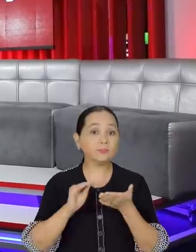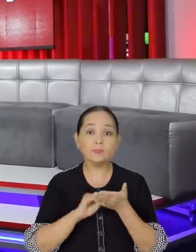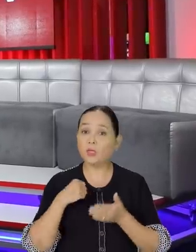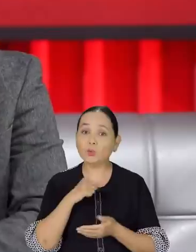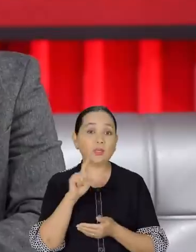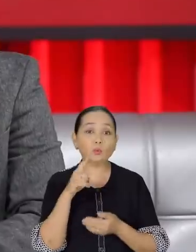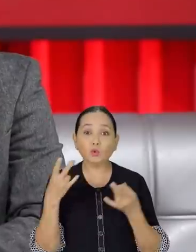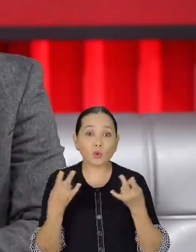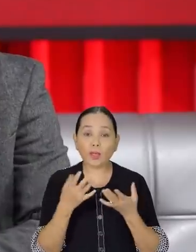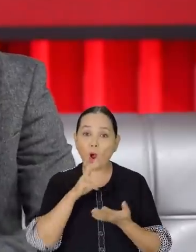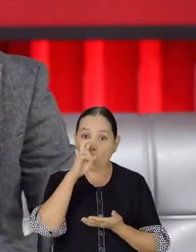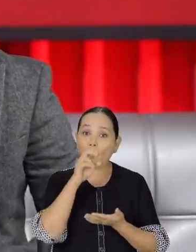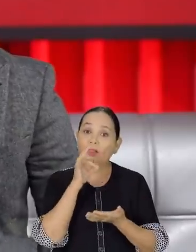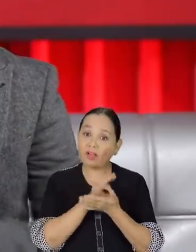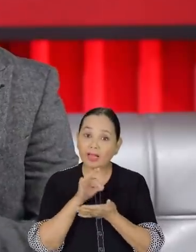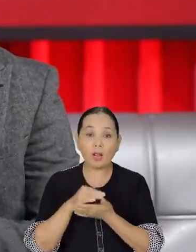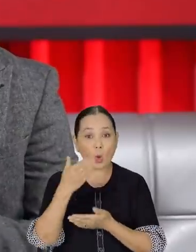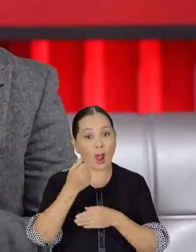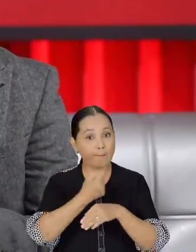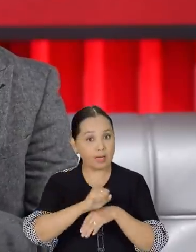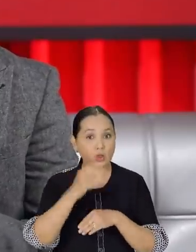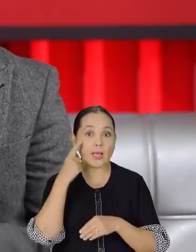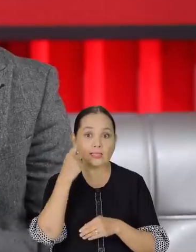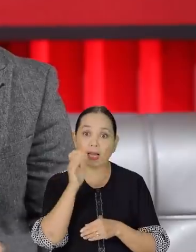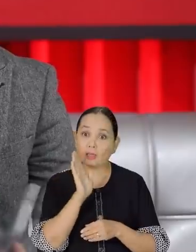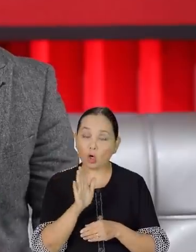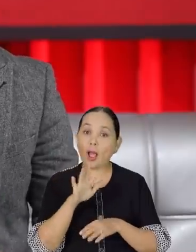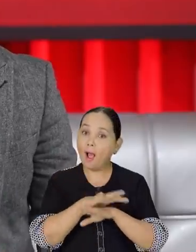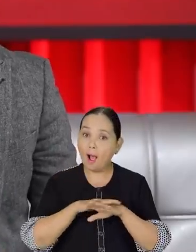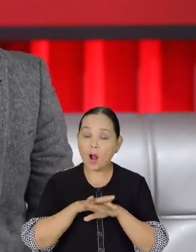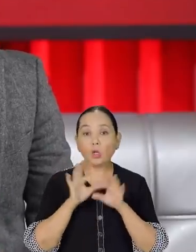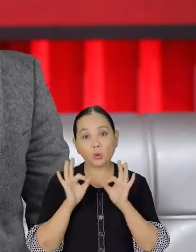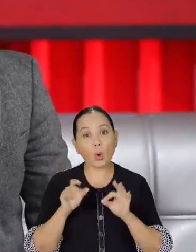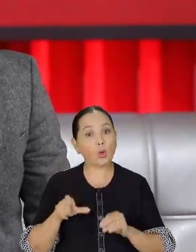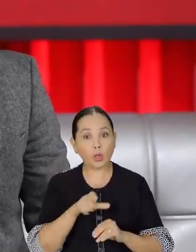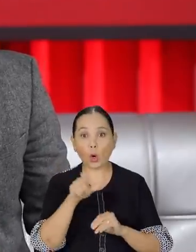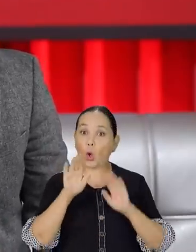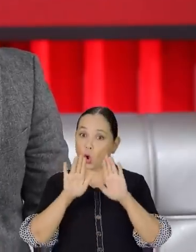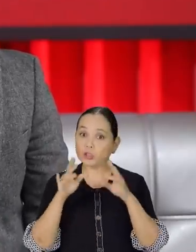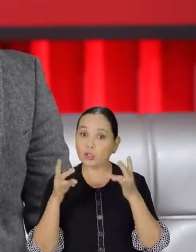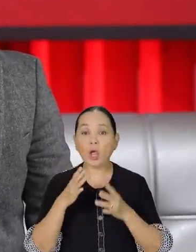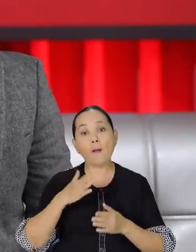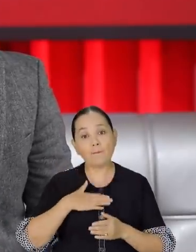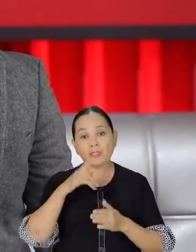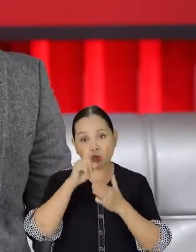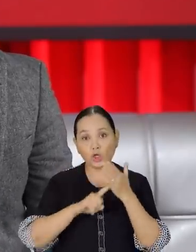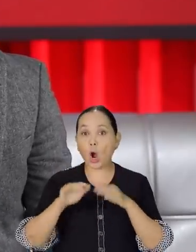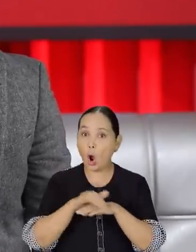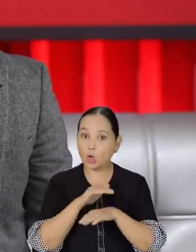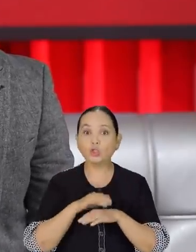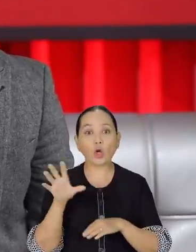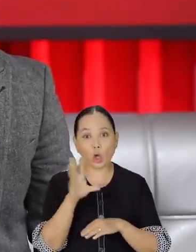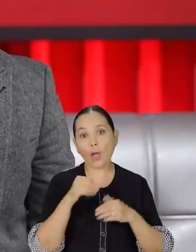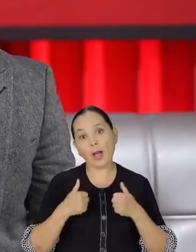Jurnalistika o'zi nima uchun kerak? Hukumat vakillariga ularning majburiyatlarini eslatib qo'yish, aholiga esa to'g'ri yo'lni ko'rsatish uchun. Biz ishonchingizni oqlash